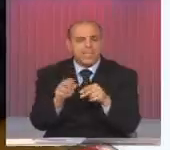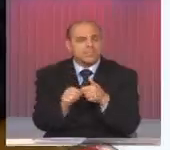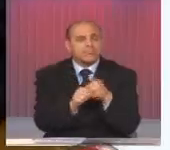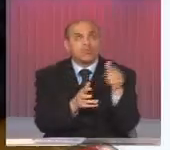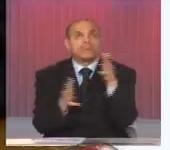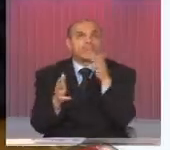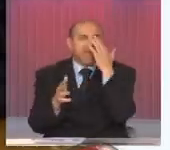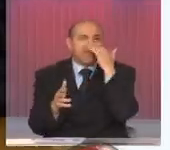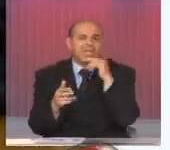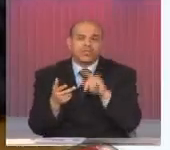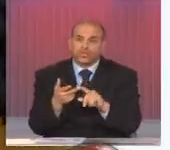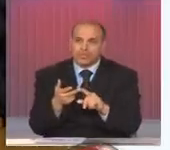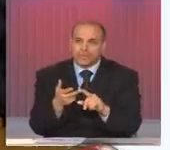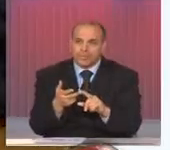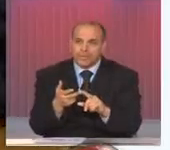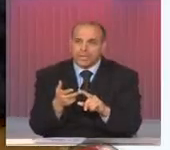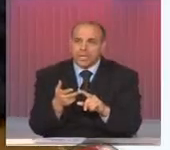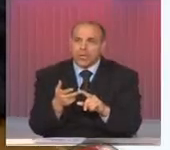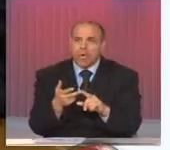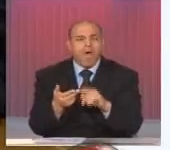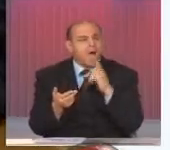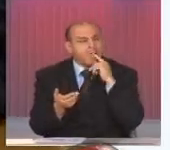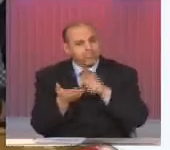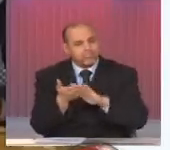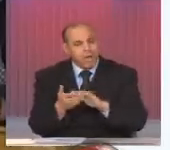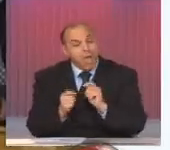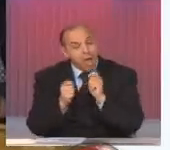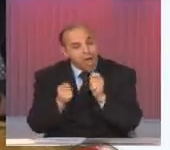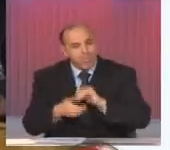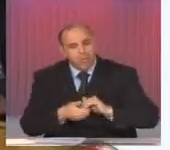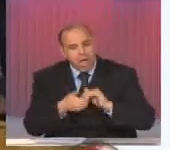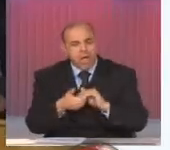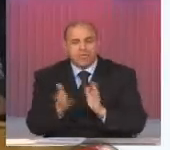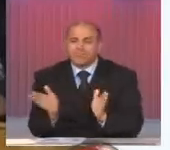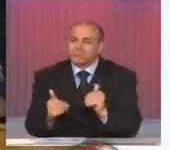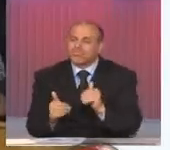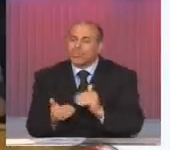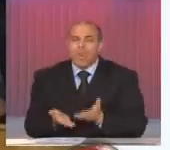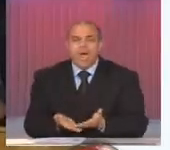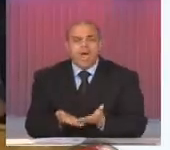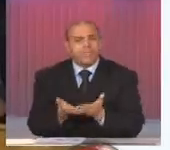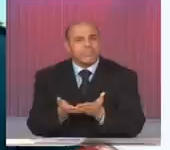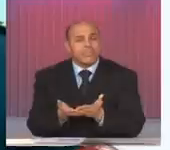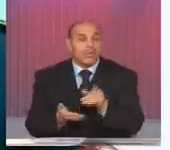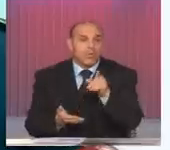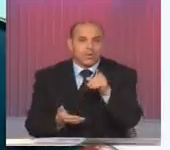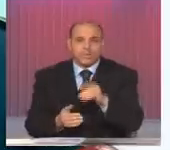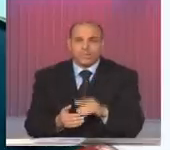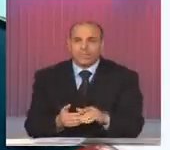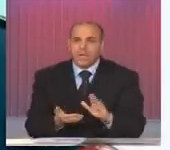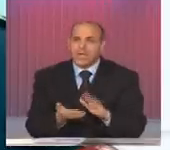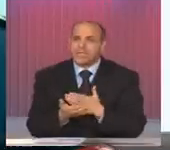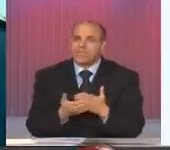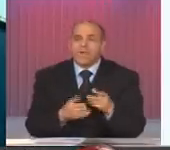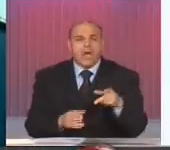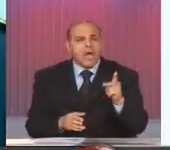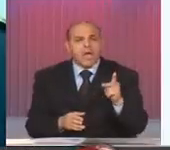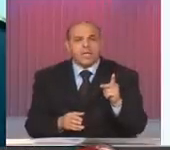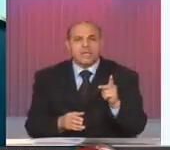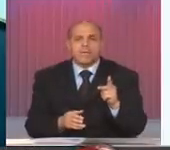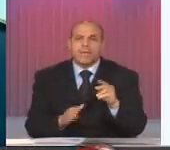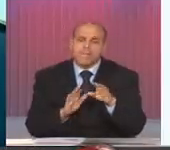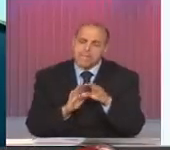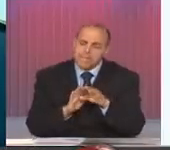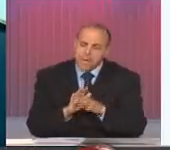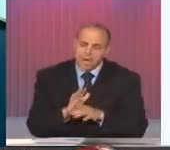العواصف الثلجية ورفع مستحقاتها من إمكانيات ومعدات إلى الوحدات المركزية. توفير أكثر عدد ممكن من الآليات،